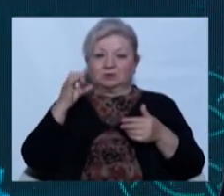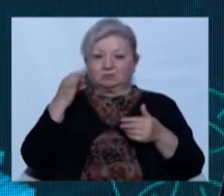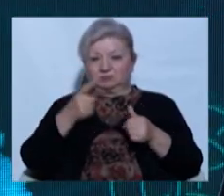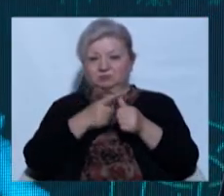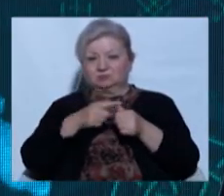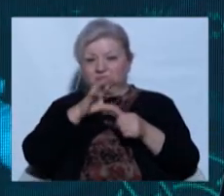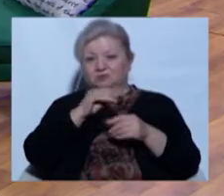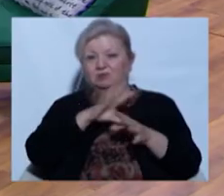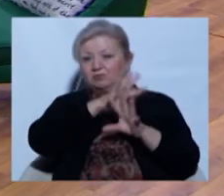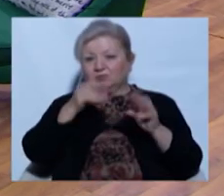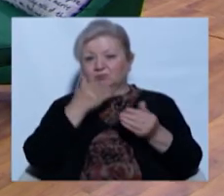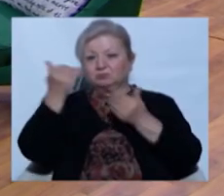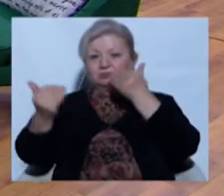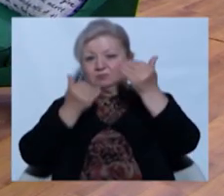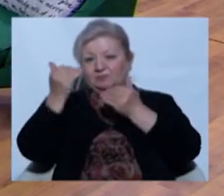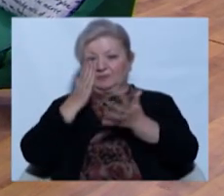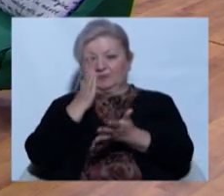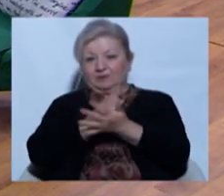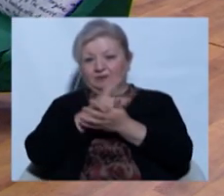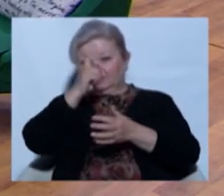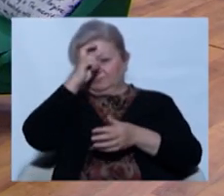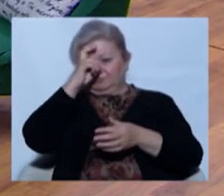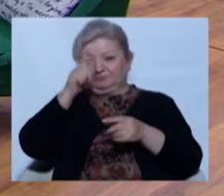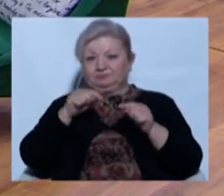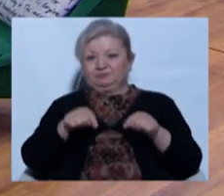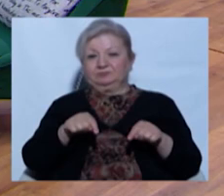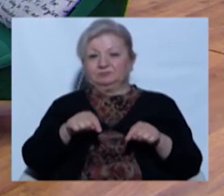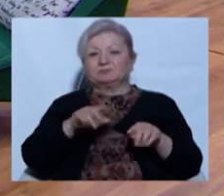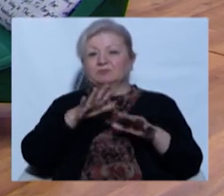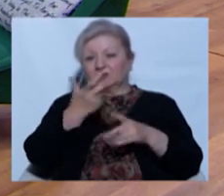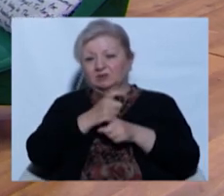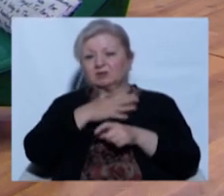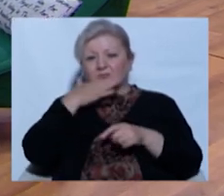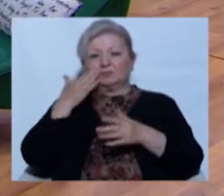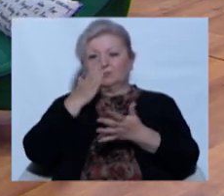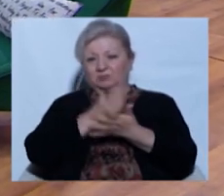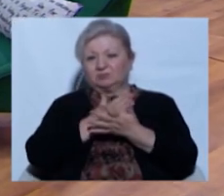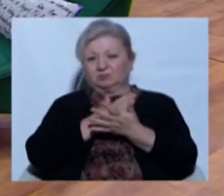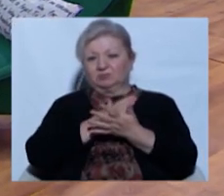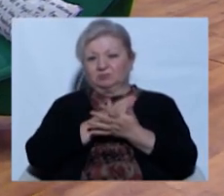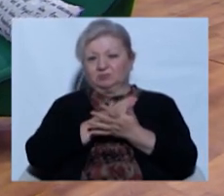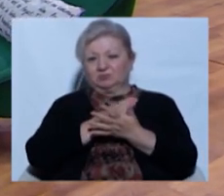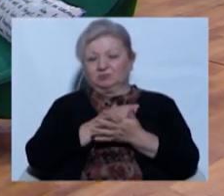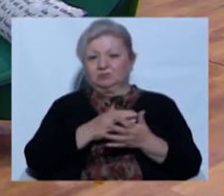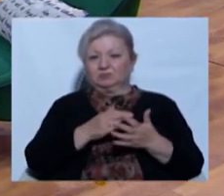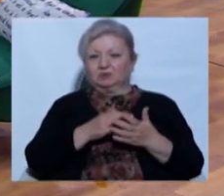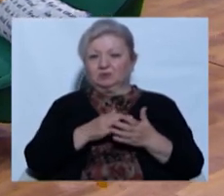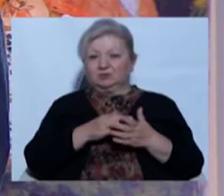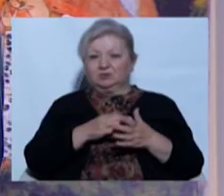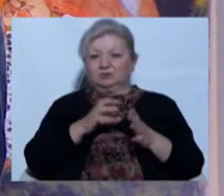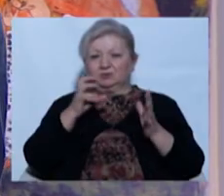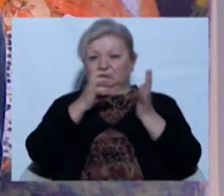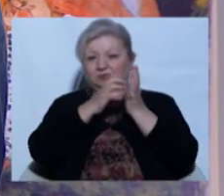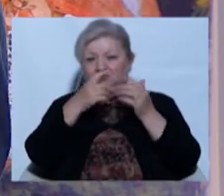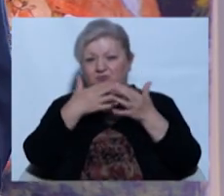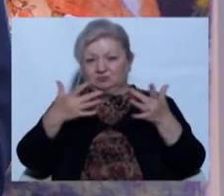თავისი სახელმწიფო სიმბოლიკა. მე არ მინდა, ბევრი სახელმწიფო სიმბოლიკა არსებობს, რა თქმა უნდა, მაგრამ ჩვენ ამ შემთხვევაში